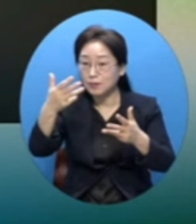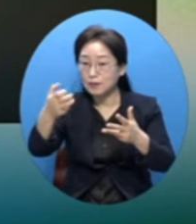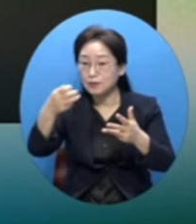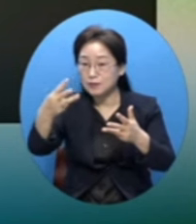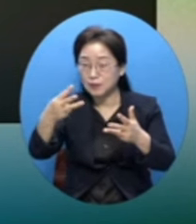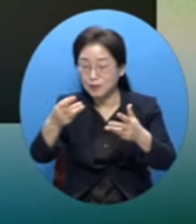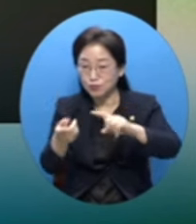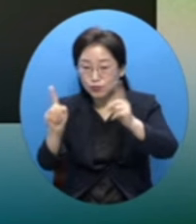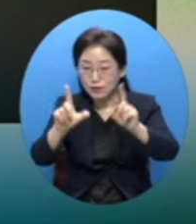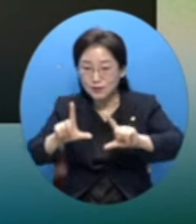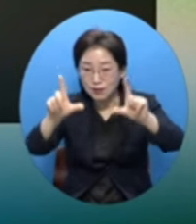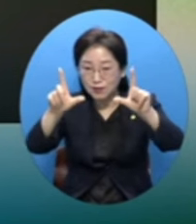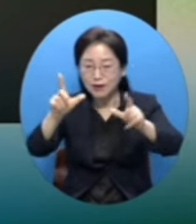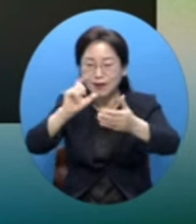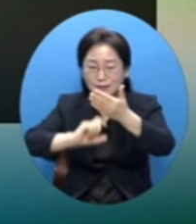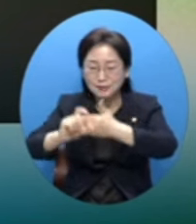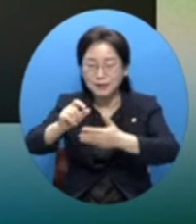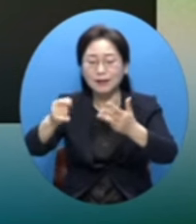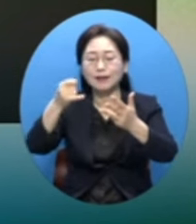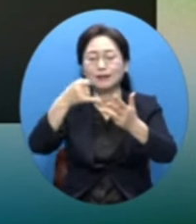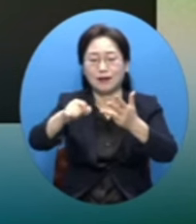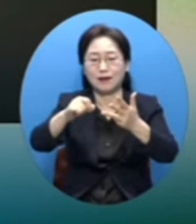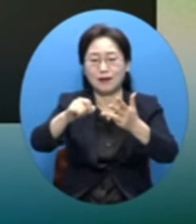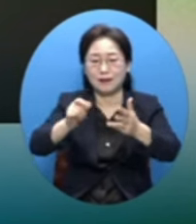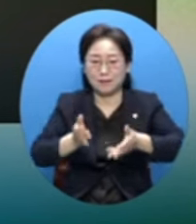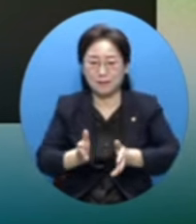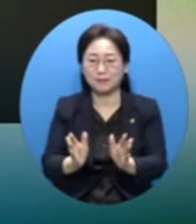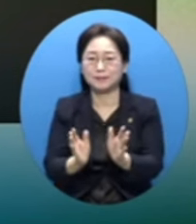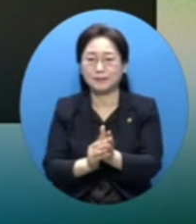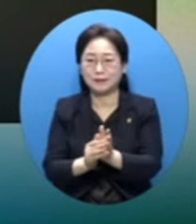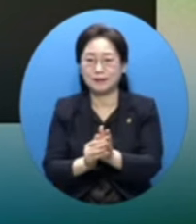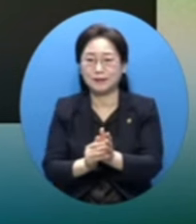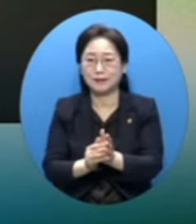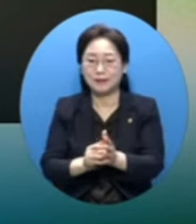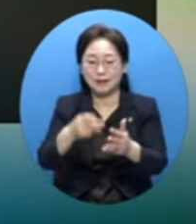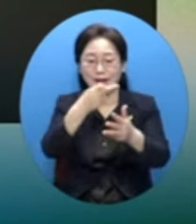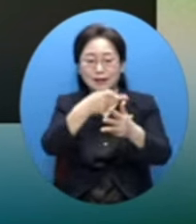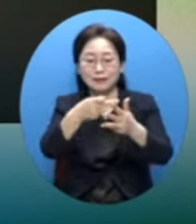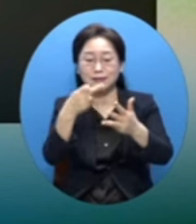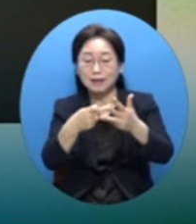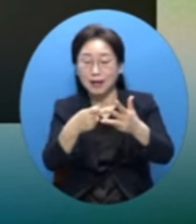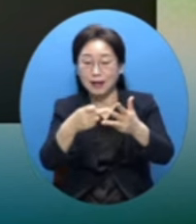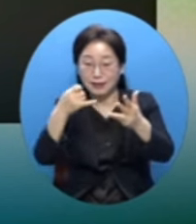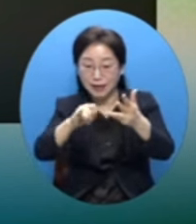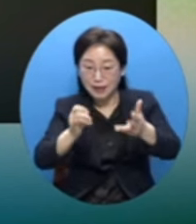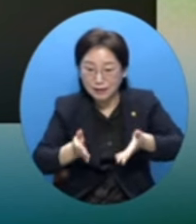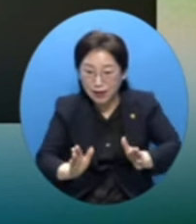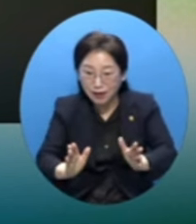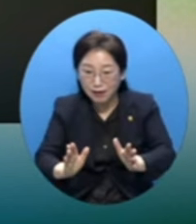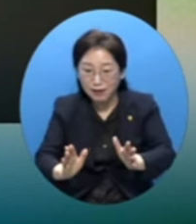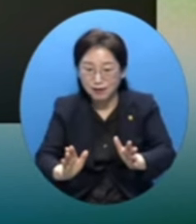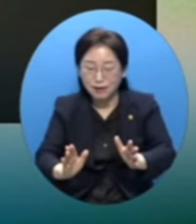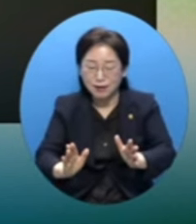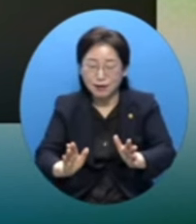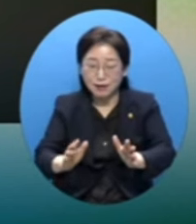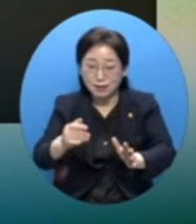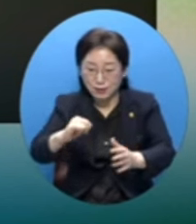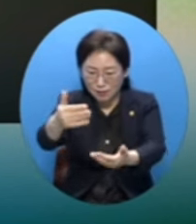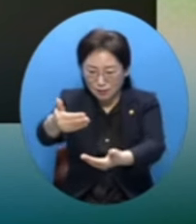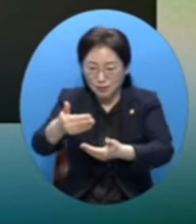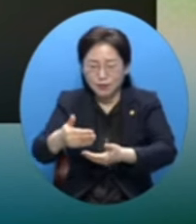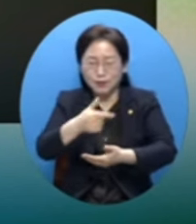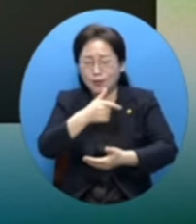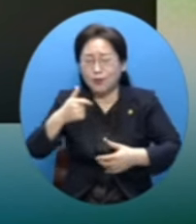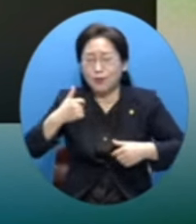아침에 이 딸아이 에이미를 얻었습니다. 그러니까 아들만 셋이 된 집안에 딸이 태어난 애가 얼마나 그 기쁨이